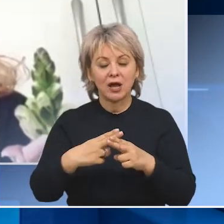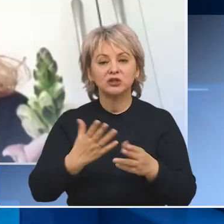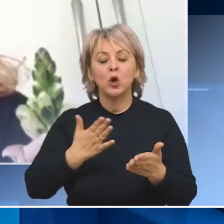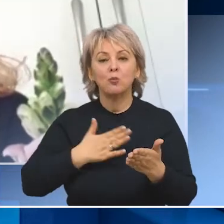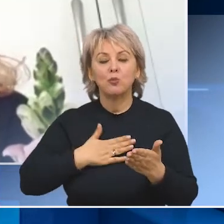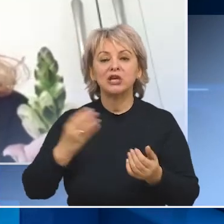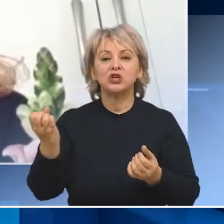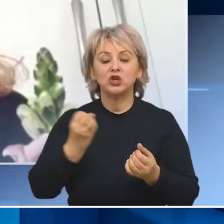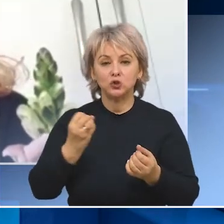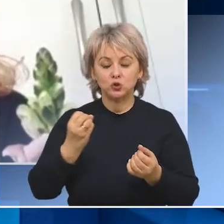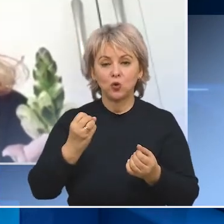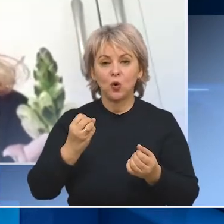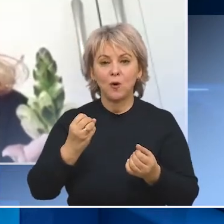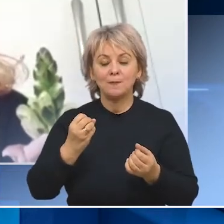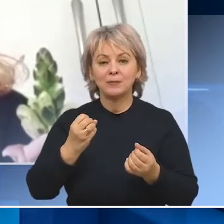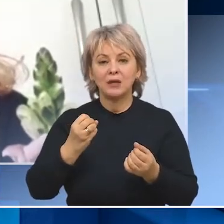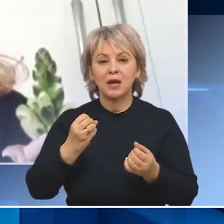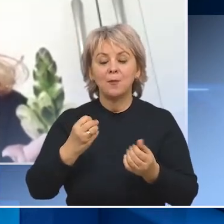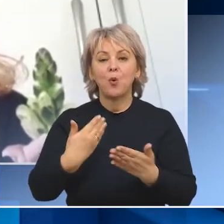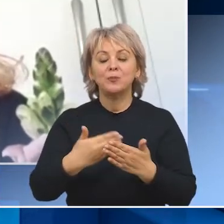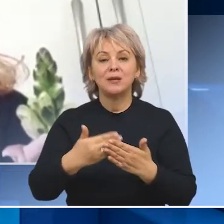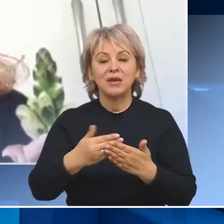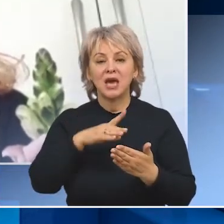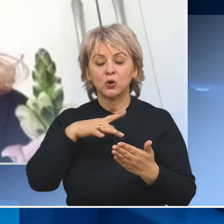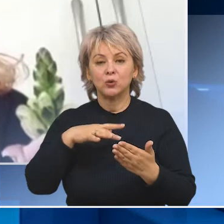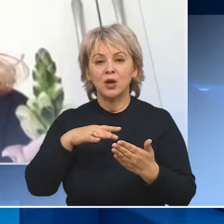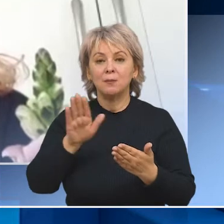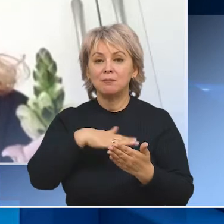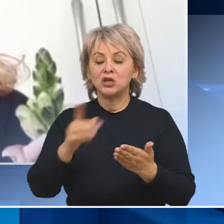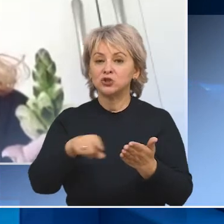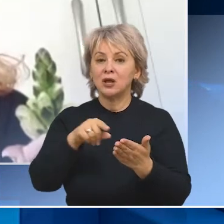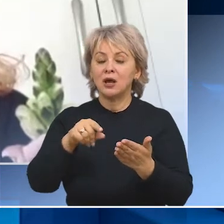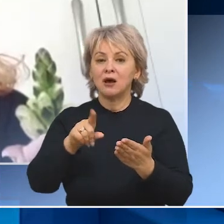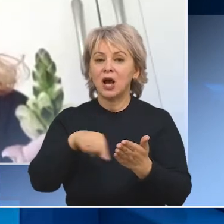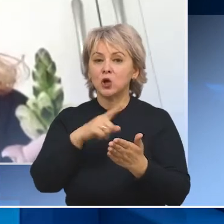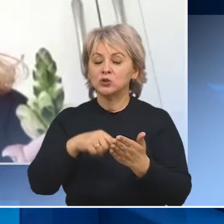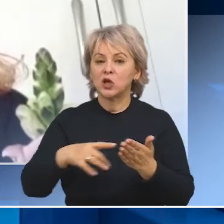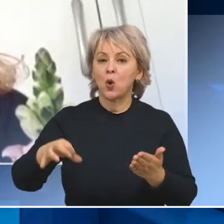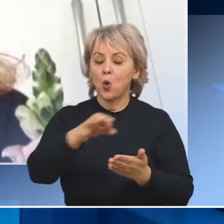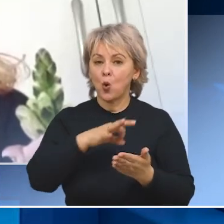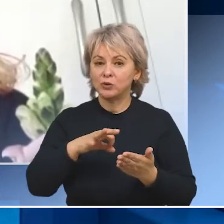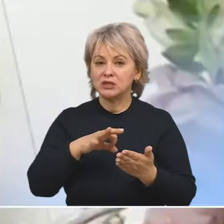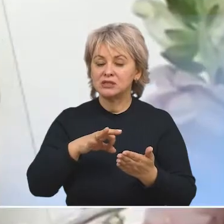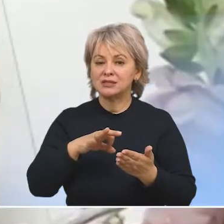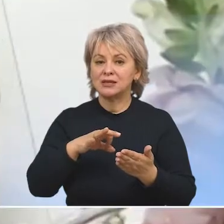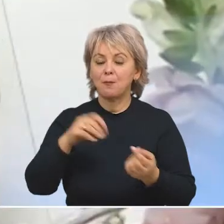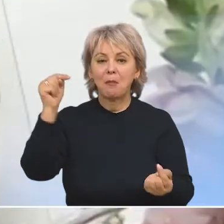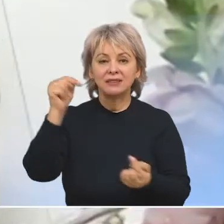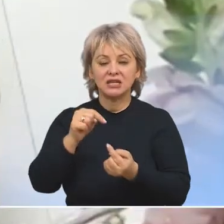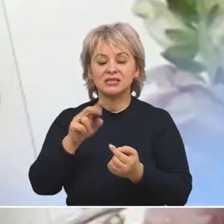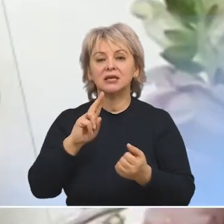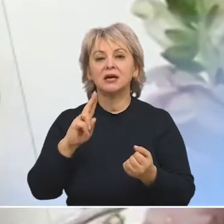мешает, мы еще просили, по примеру Нижегородской области,